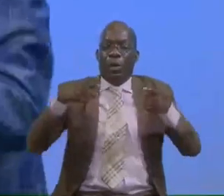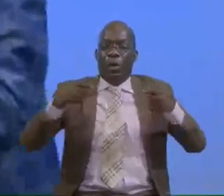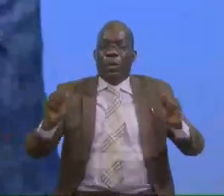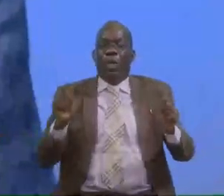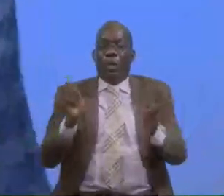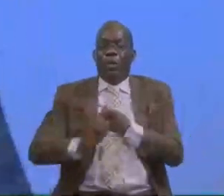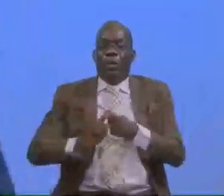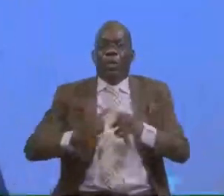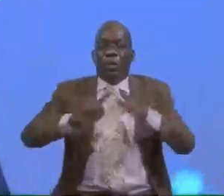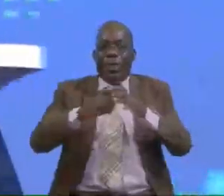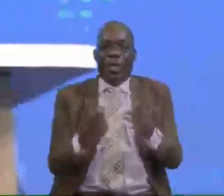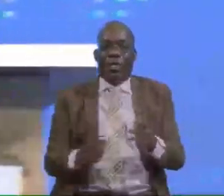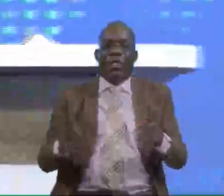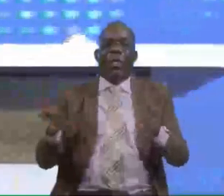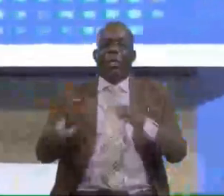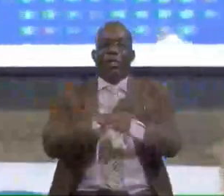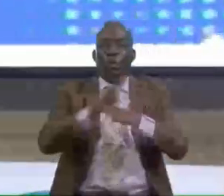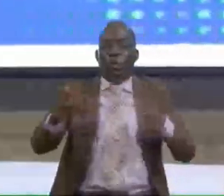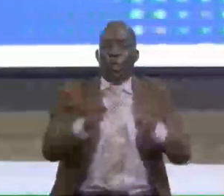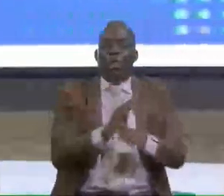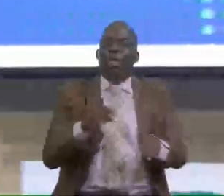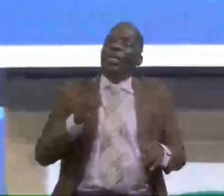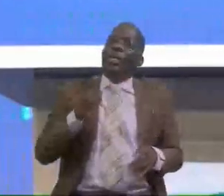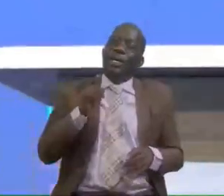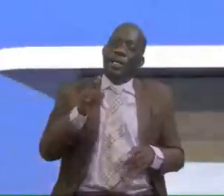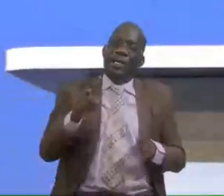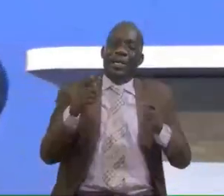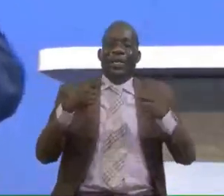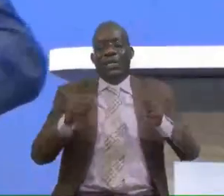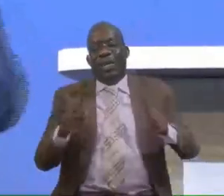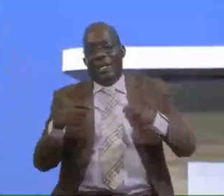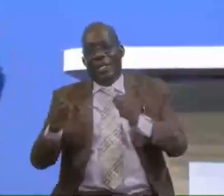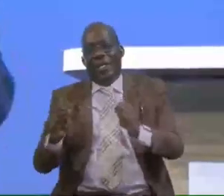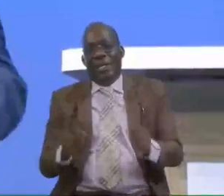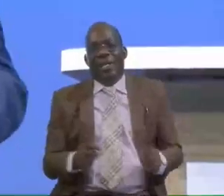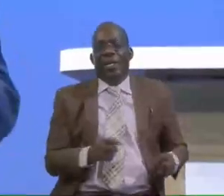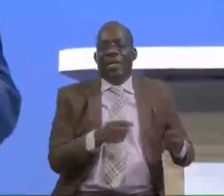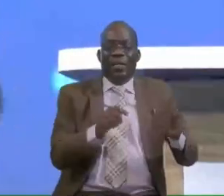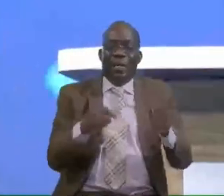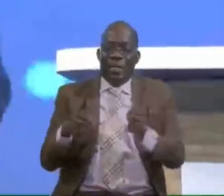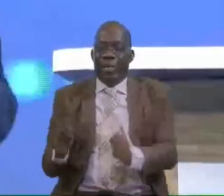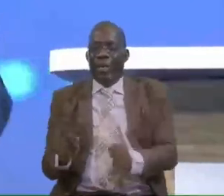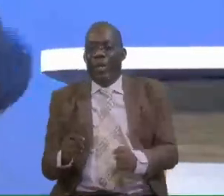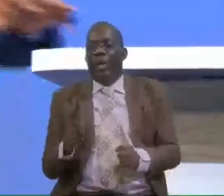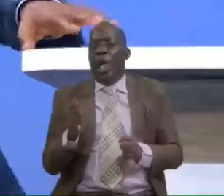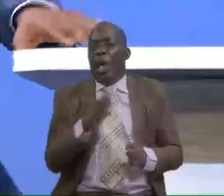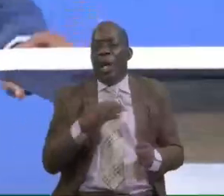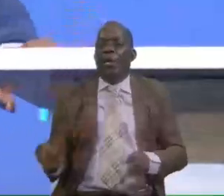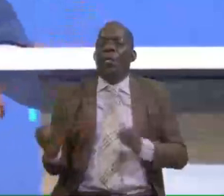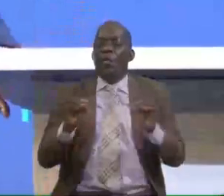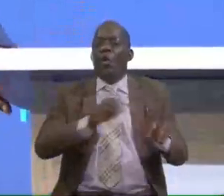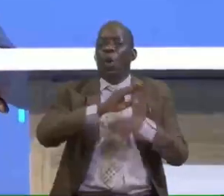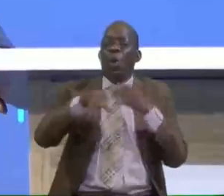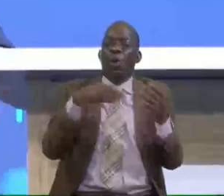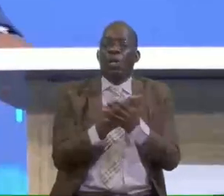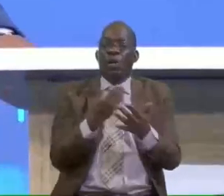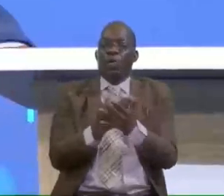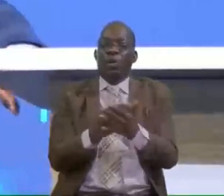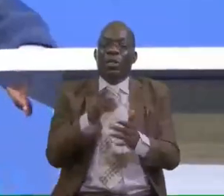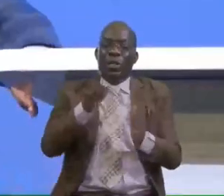de créer une affaire, il a essayé, il a mis toute sa vie, ses économies